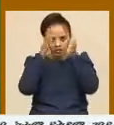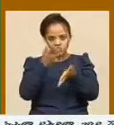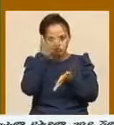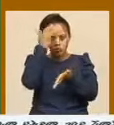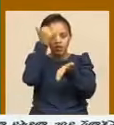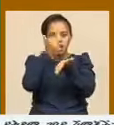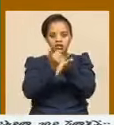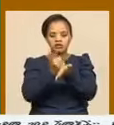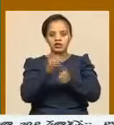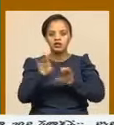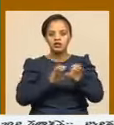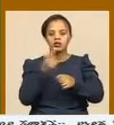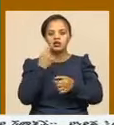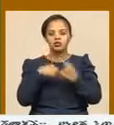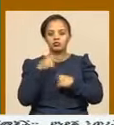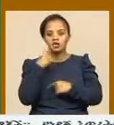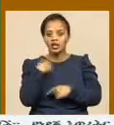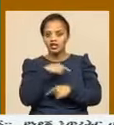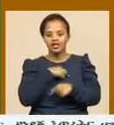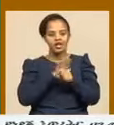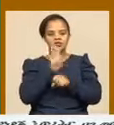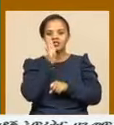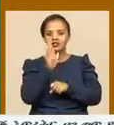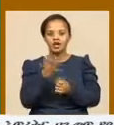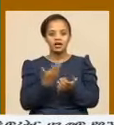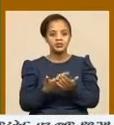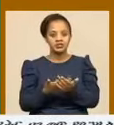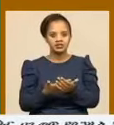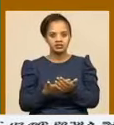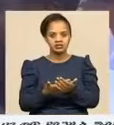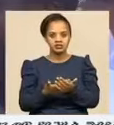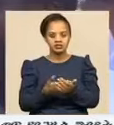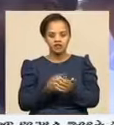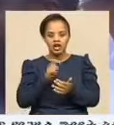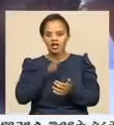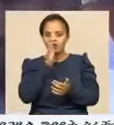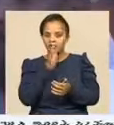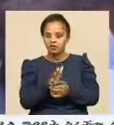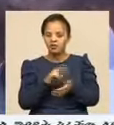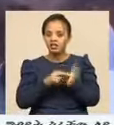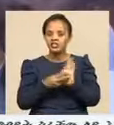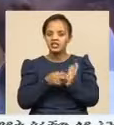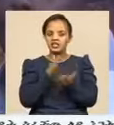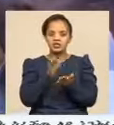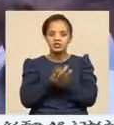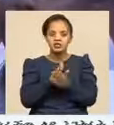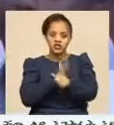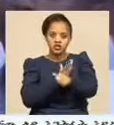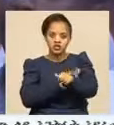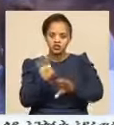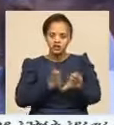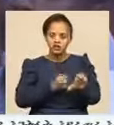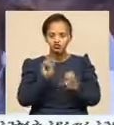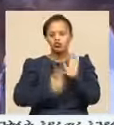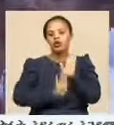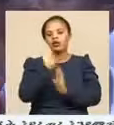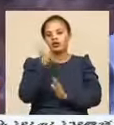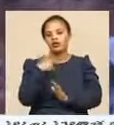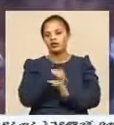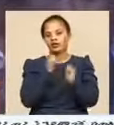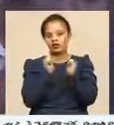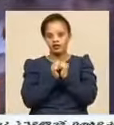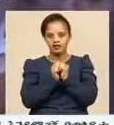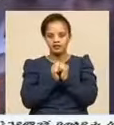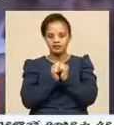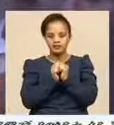አስደርጎ ነው ያመጡት ብሎ ለእኛ ያልበቀውን ብር ያለ አግባብ ደረ ማለት ትምህርት ማሻሻያ ስናድግ እሱም ያድጋል ከኛ ጋር